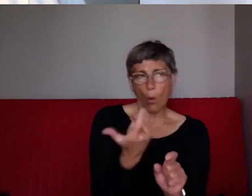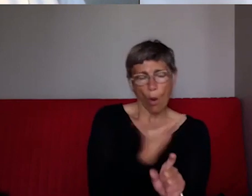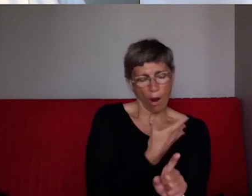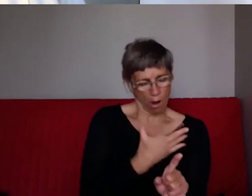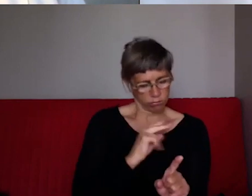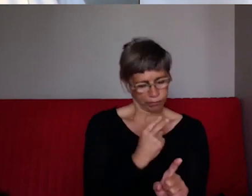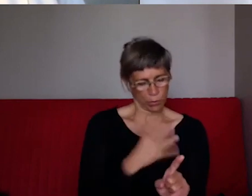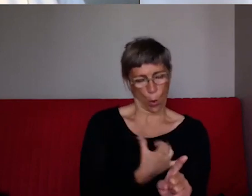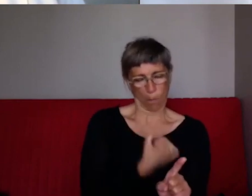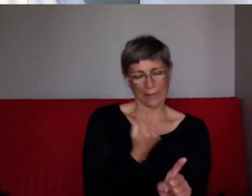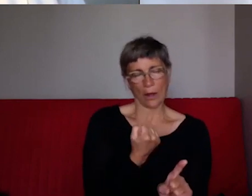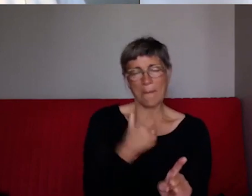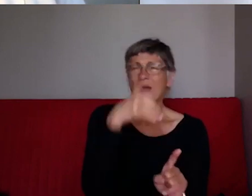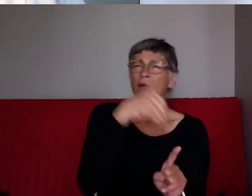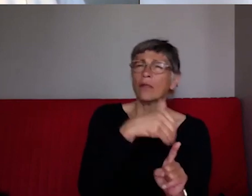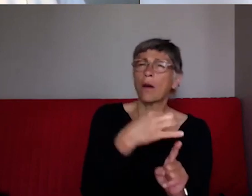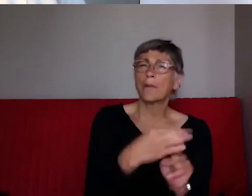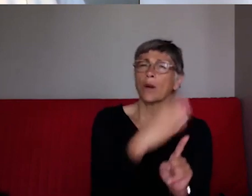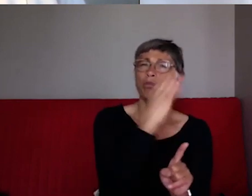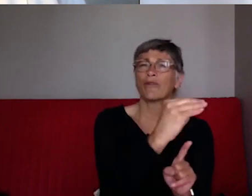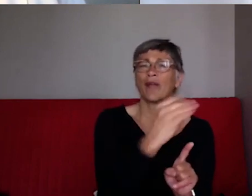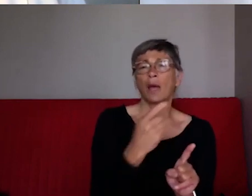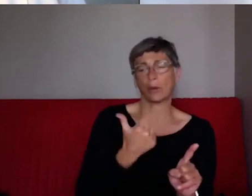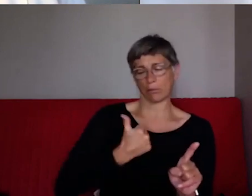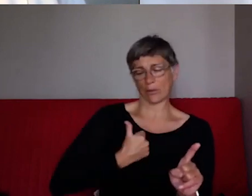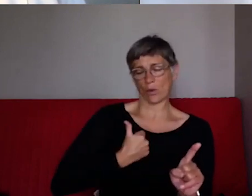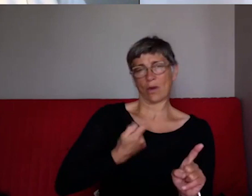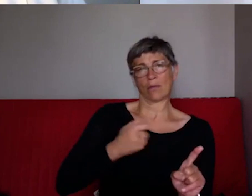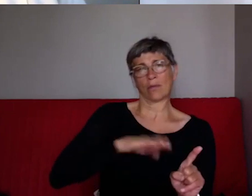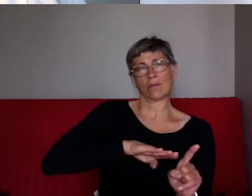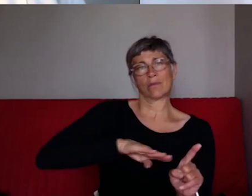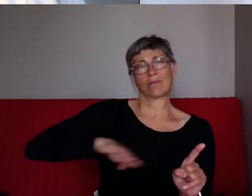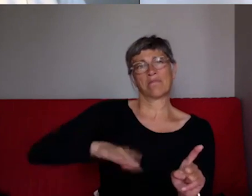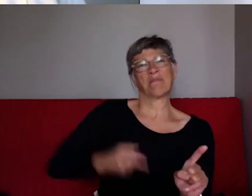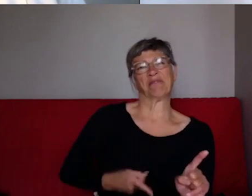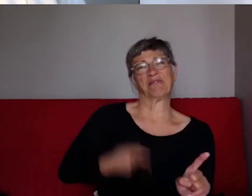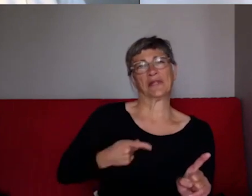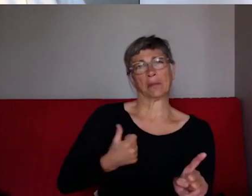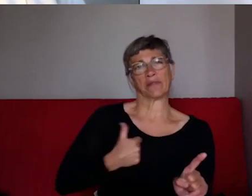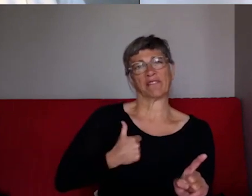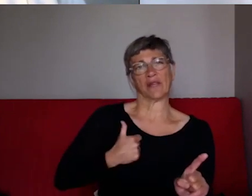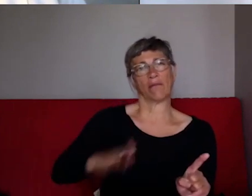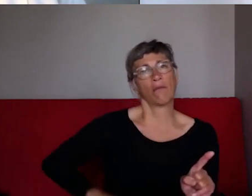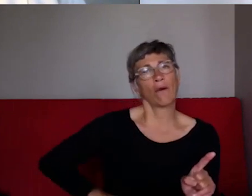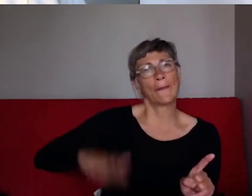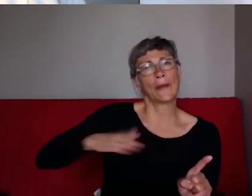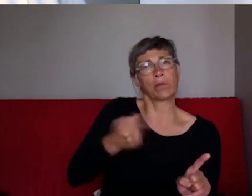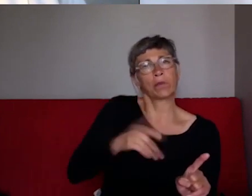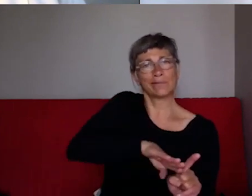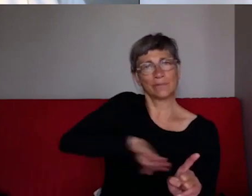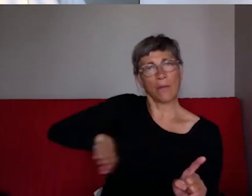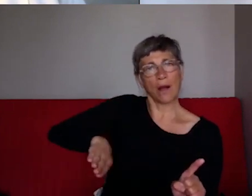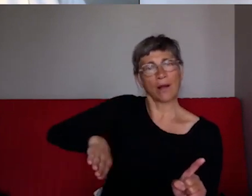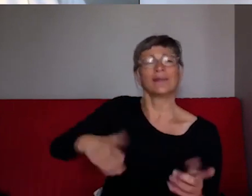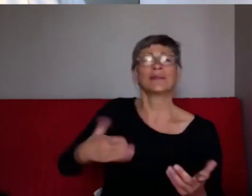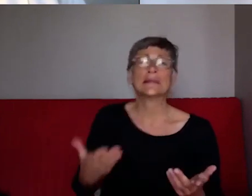prendra peut-être pas forcément en compte la personnalité, la vie de la personne, l'histoire de la personne. Donc la